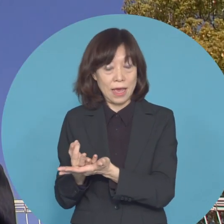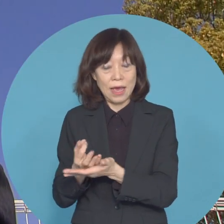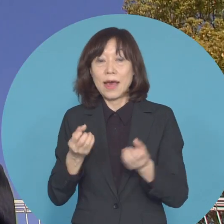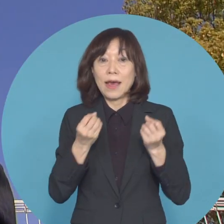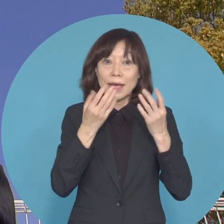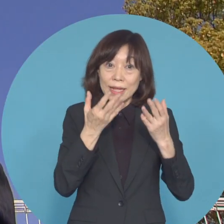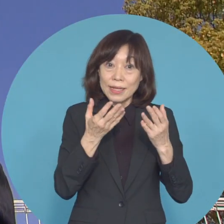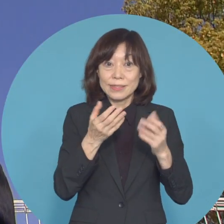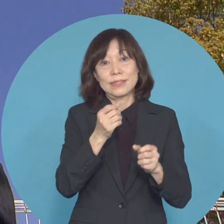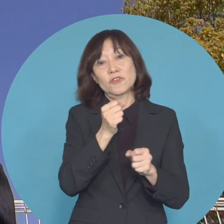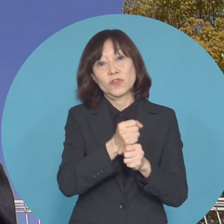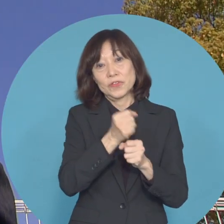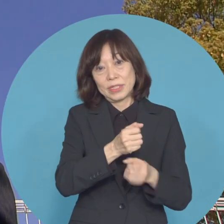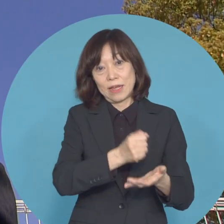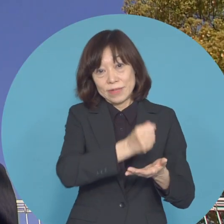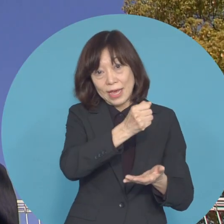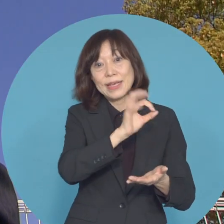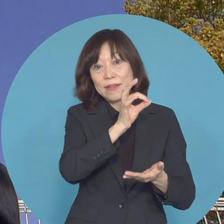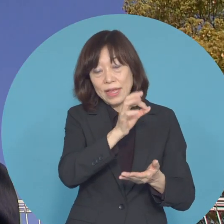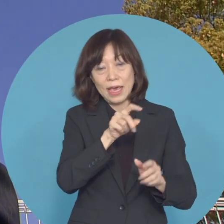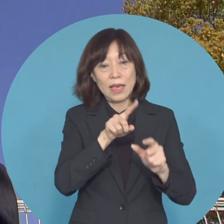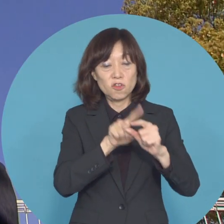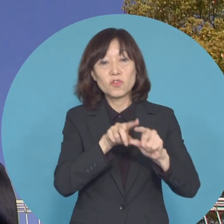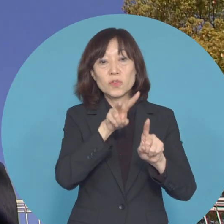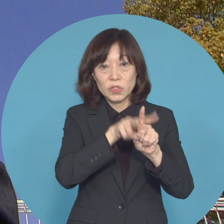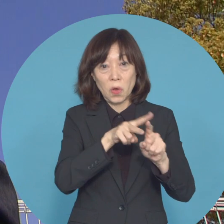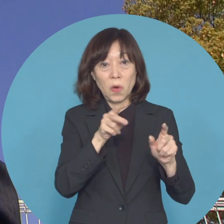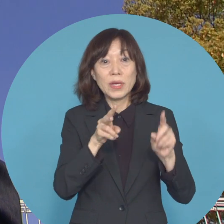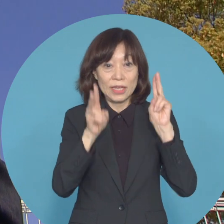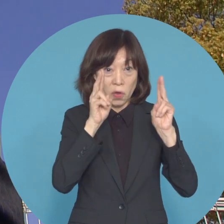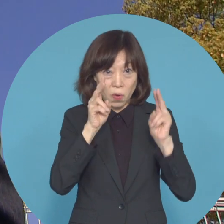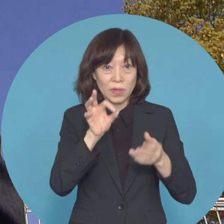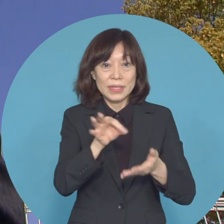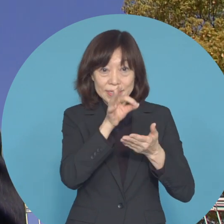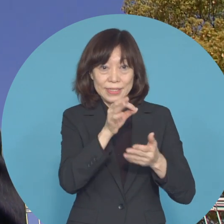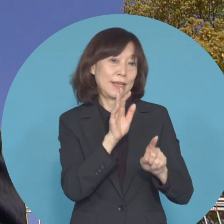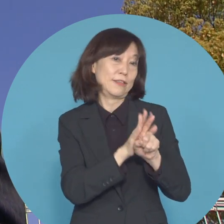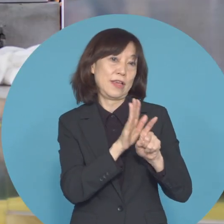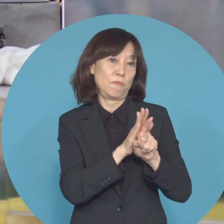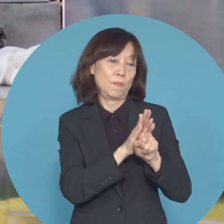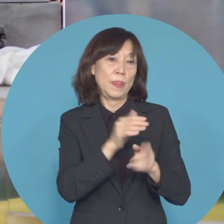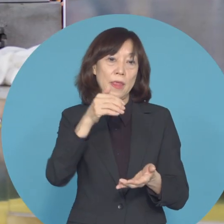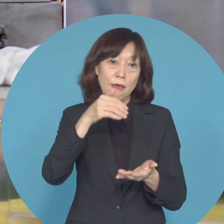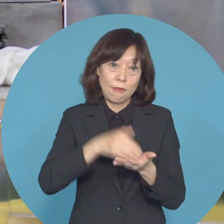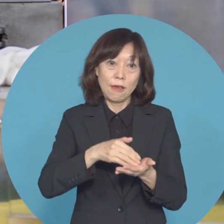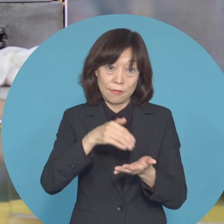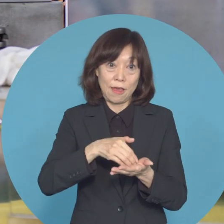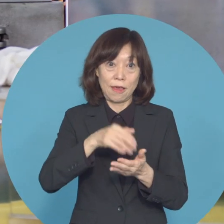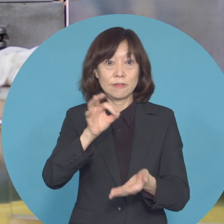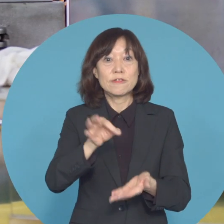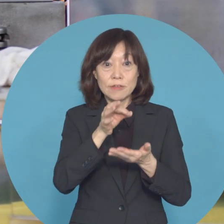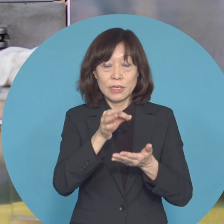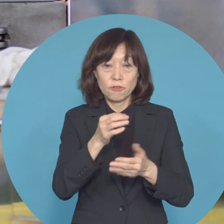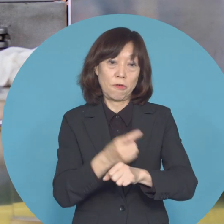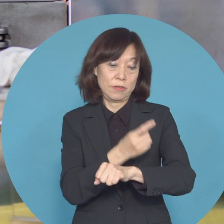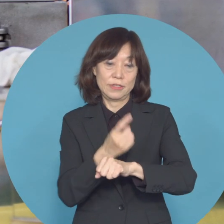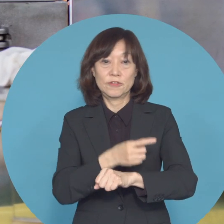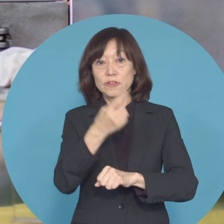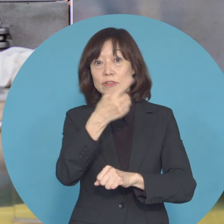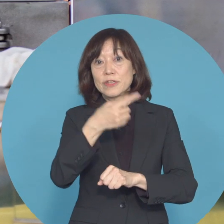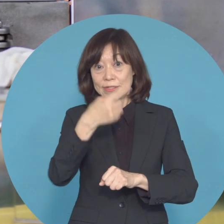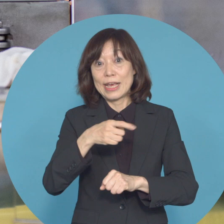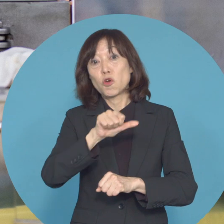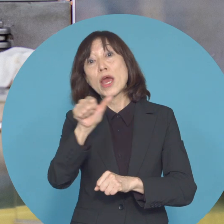源で中小企業の賃上げを支援します。最低賃金を時給